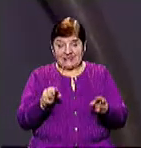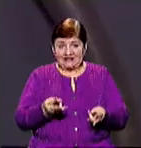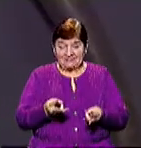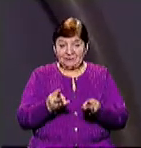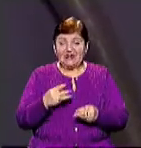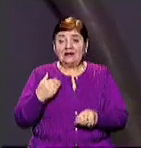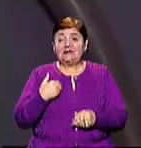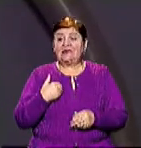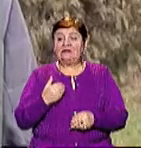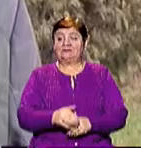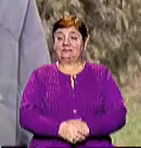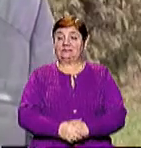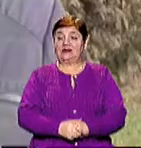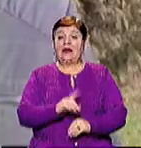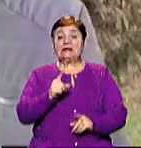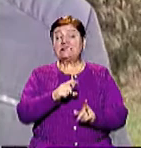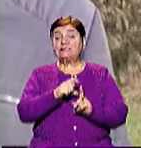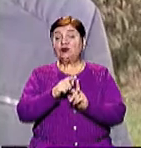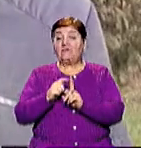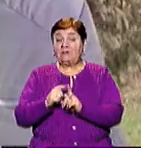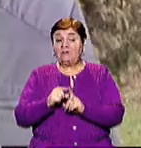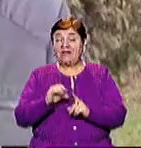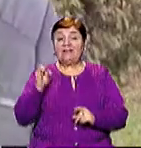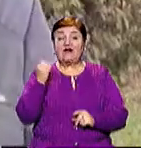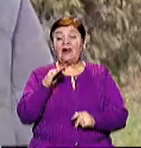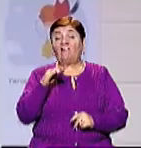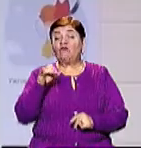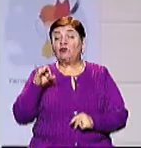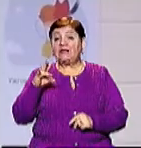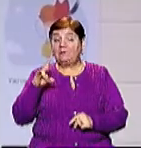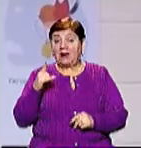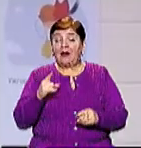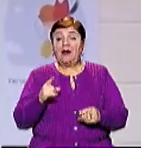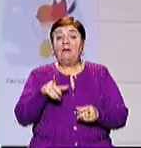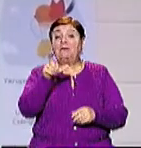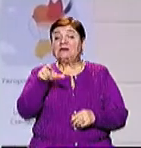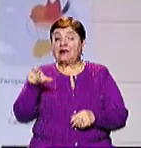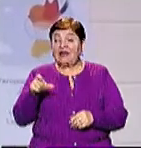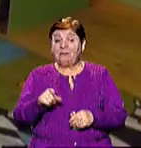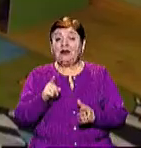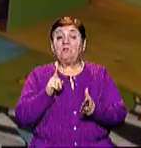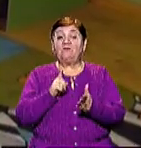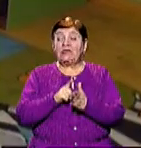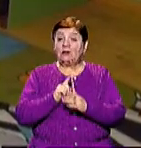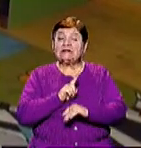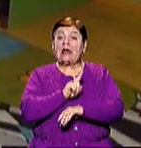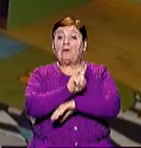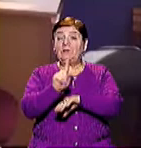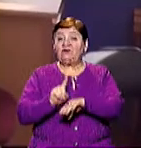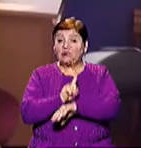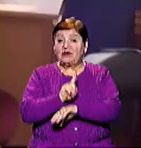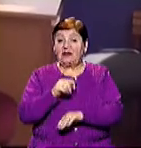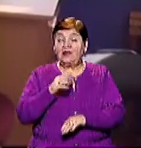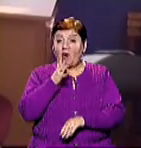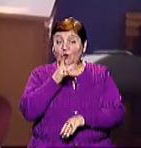Тільки що тепер запустили. За словами Івана Фулима, після запуску котельні батареї у дитсадку номер 8 мають нагрітися за півтори години.